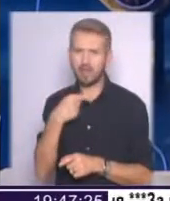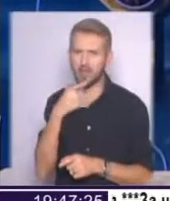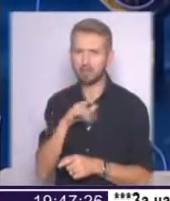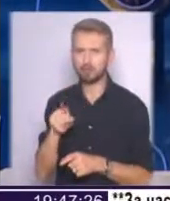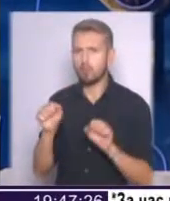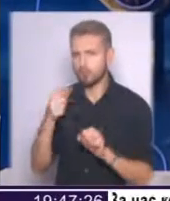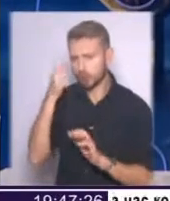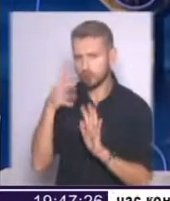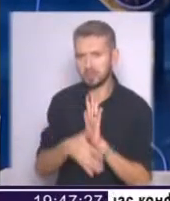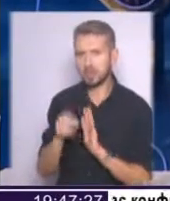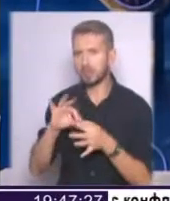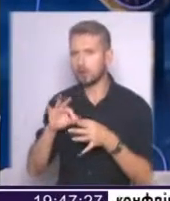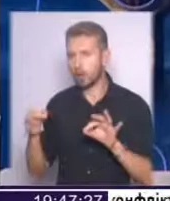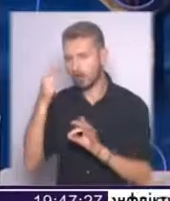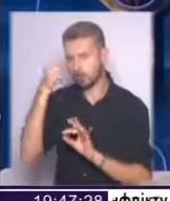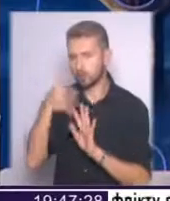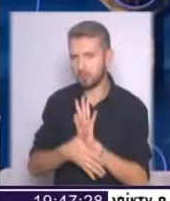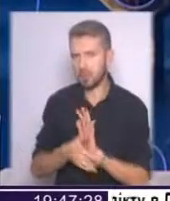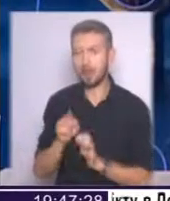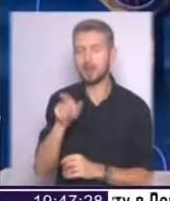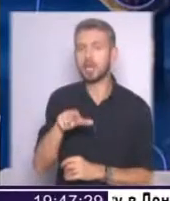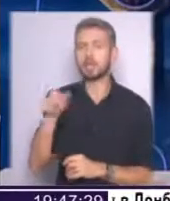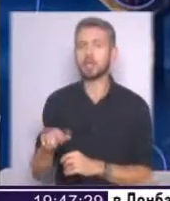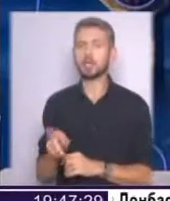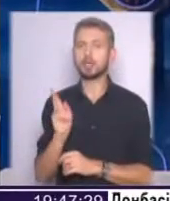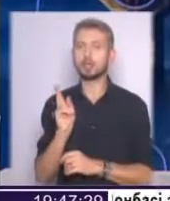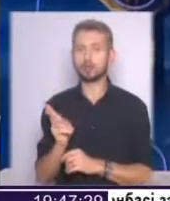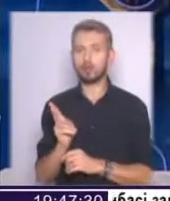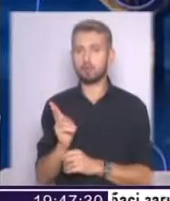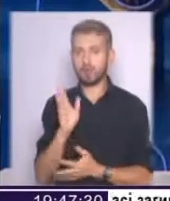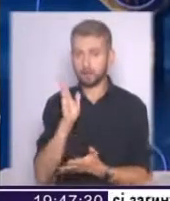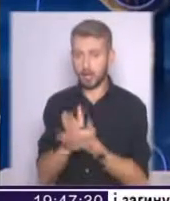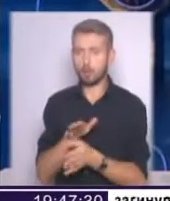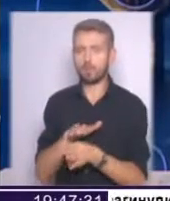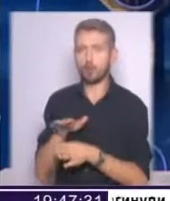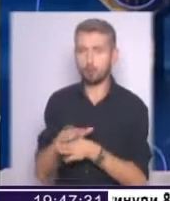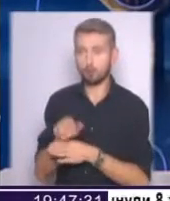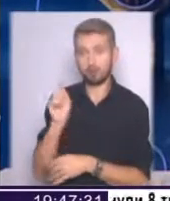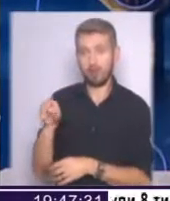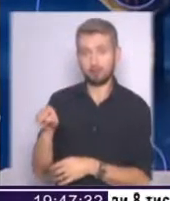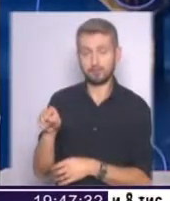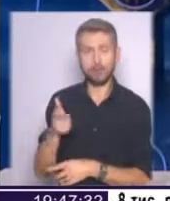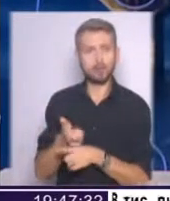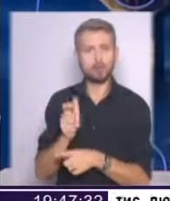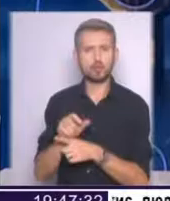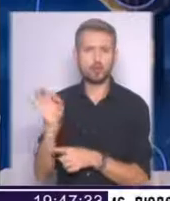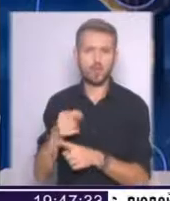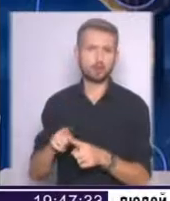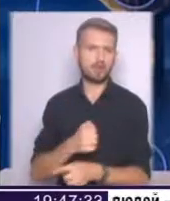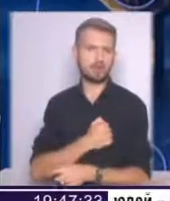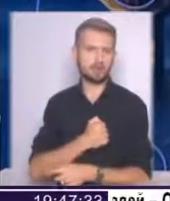але їх логіка зрозуміла. А ті люди, які там безпосередні виконавці там, дуже часто це військові,